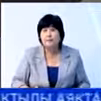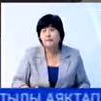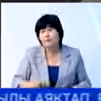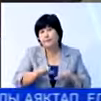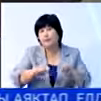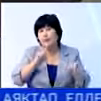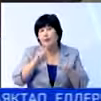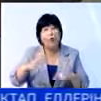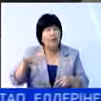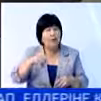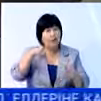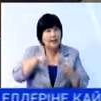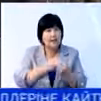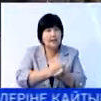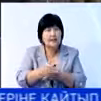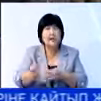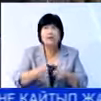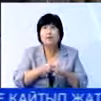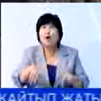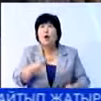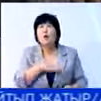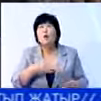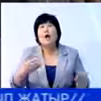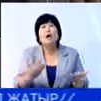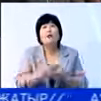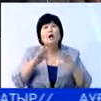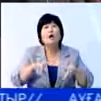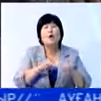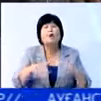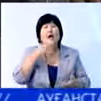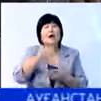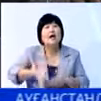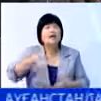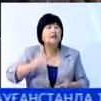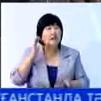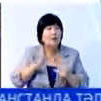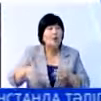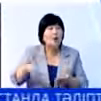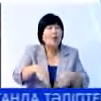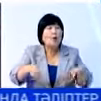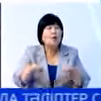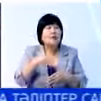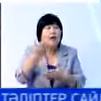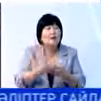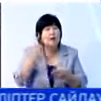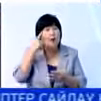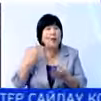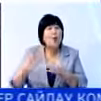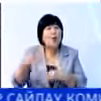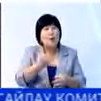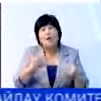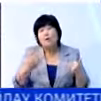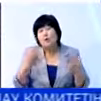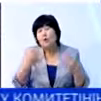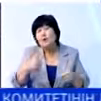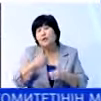Кеңес мүшелері облыстық ішкі саясат басқармасы мен рухани жаңғыру орталығының есебін тыңдап, қоғамға ортақ мәселелер туралы ой бөлісті. Бүгінгі